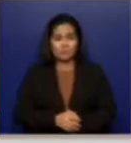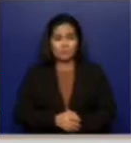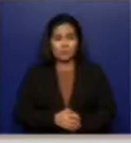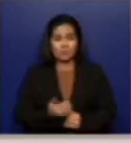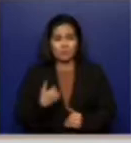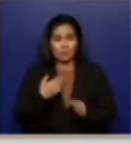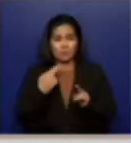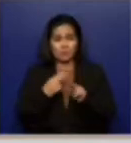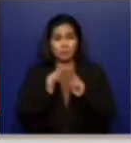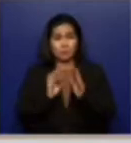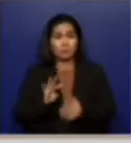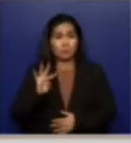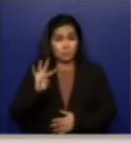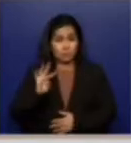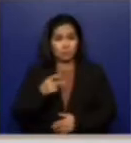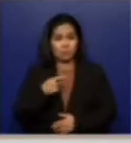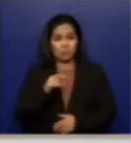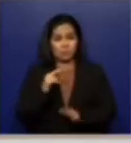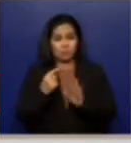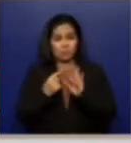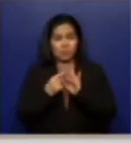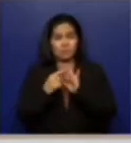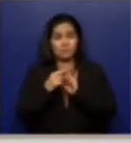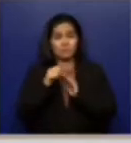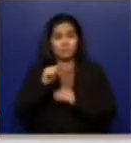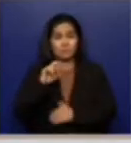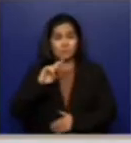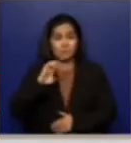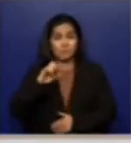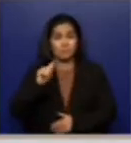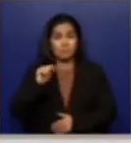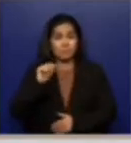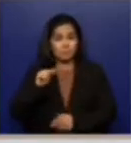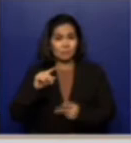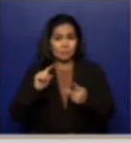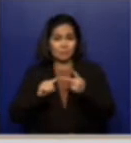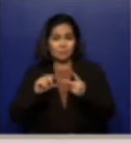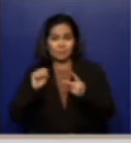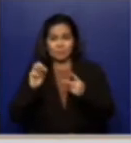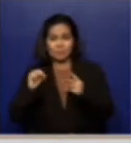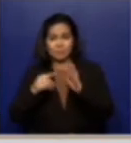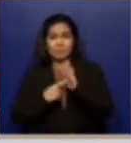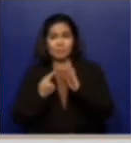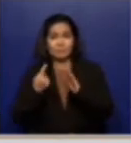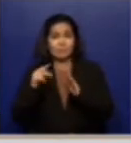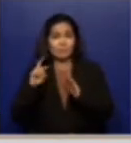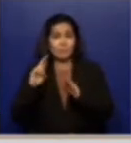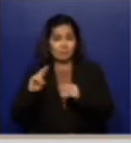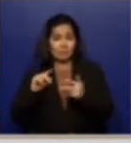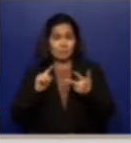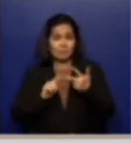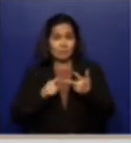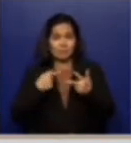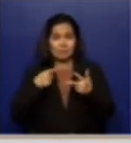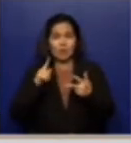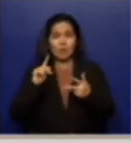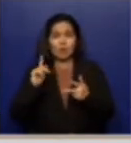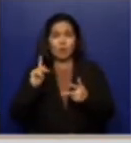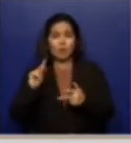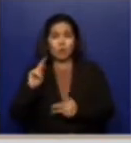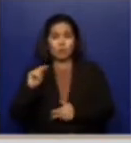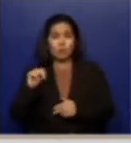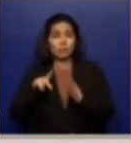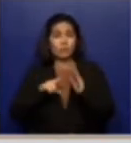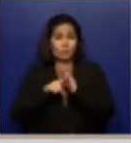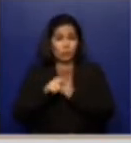4ท่านนะครับชื่อท่านประเสริฐจันทรวงทองคุณสมัครป้องวงคุณประกรณ์มุตอุดมพิพัฒน์